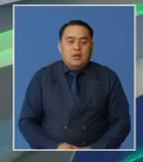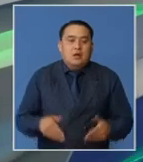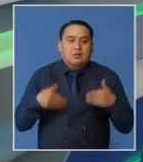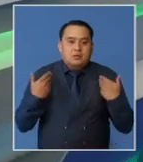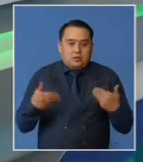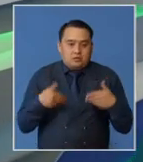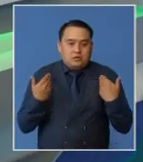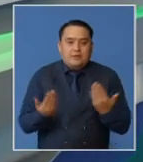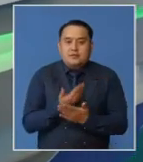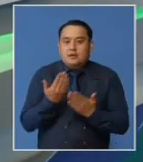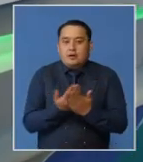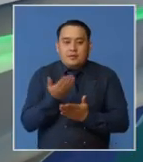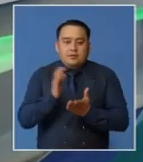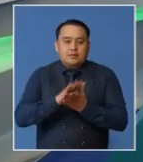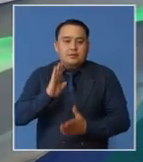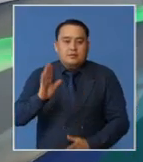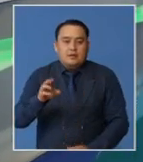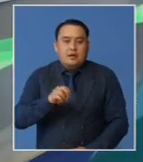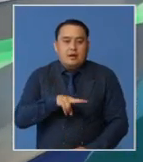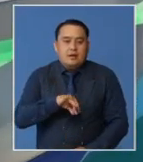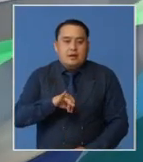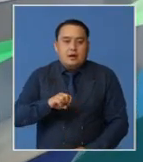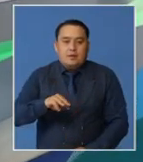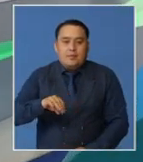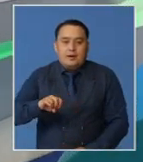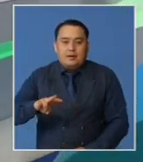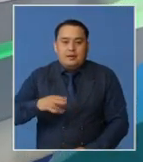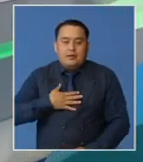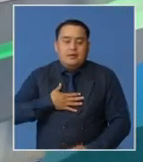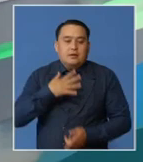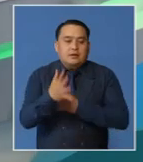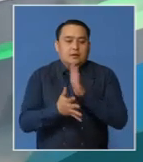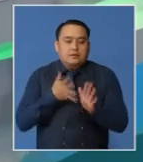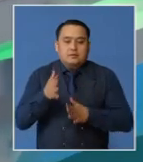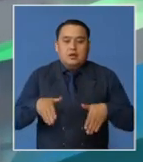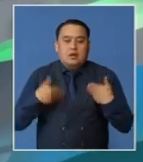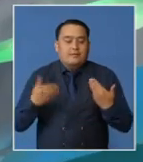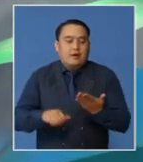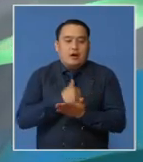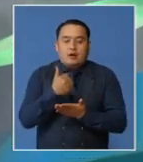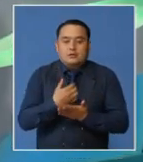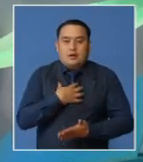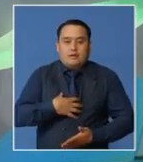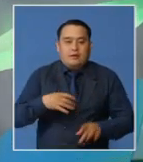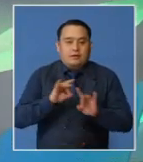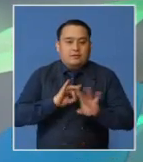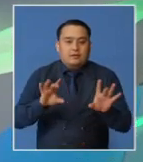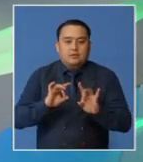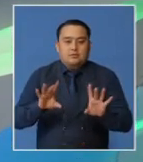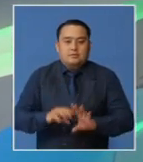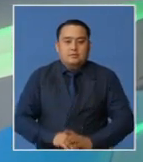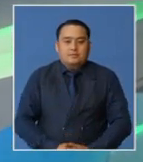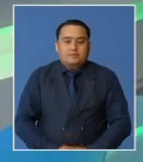Здравствуйте, вы смотрите новости на телеканале ЖТСУ, в студии Леман Раймбеков и сурдоперевод Марата Жумабекова. И в начале выпуска коротко о самом